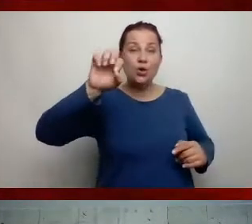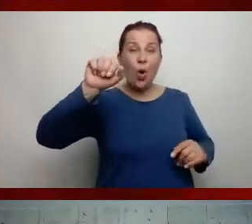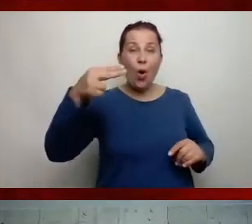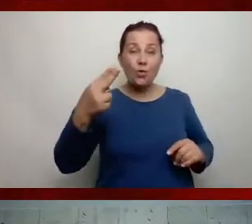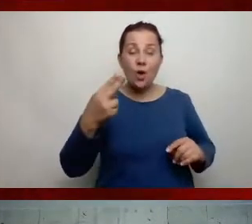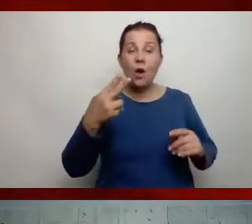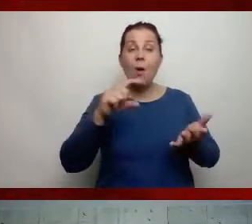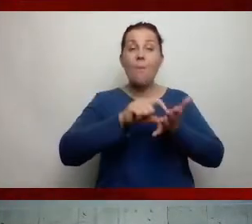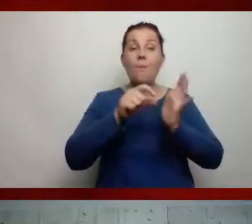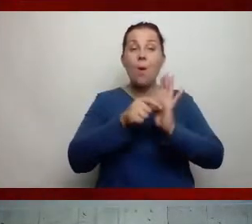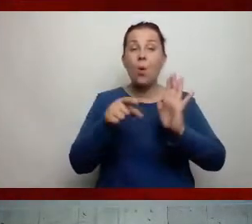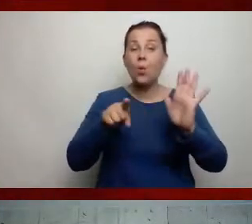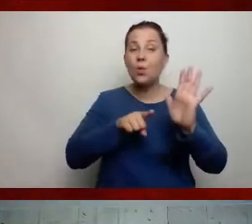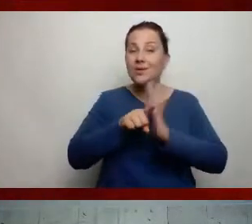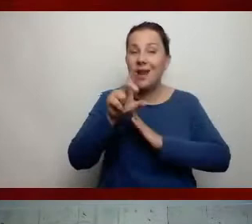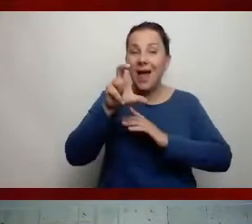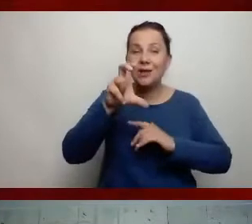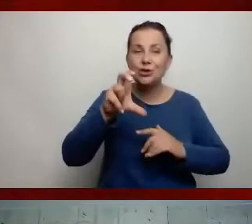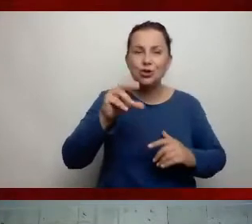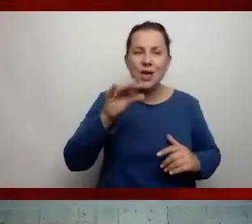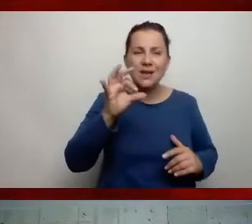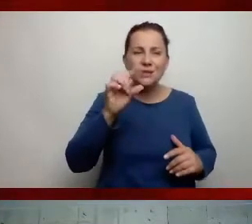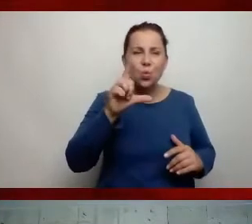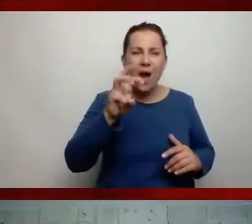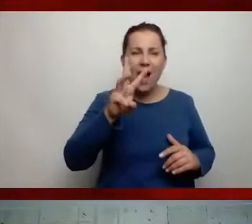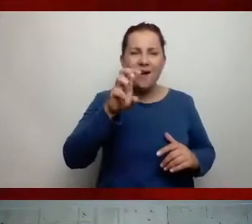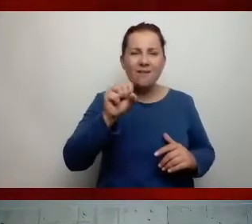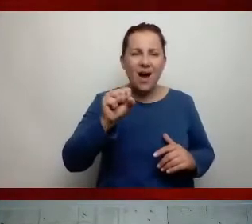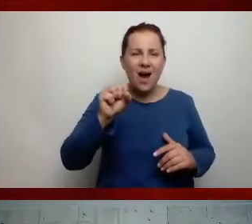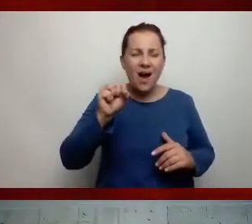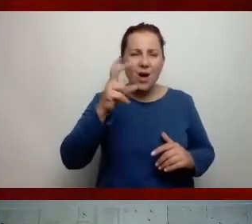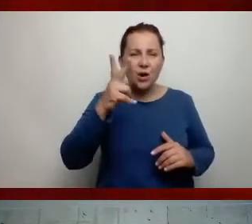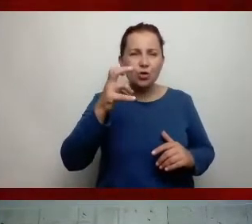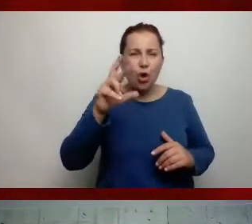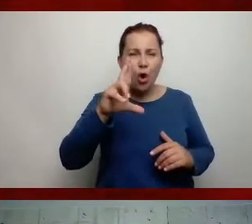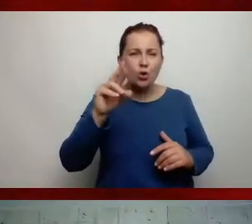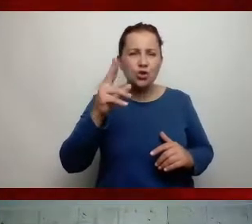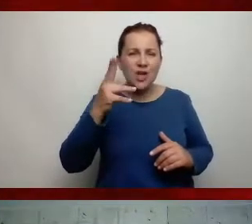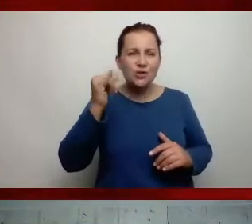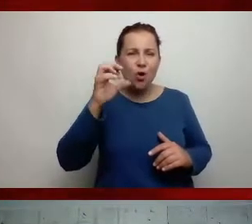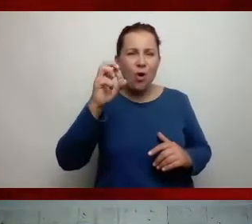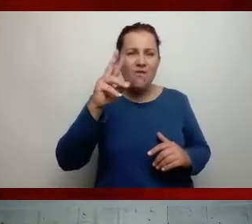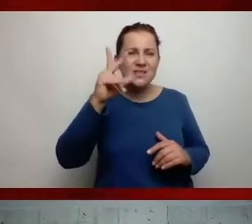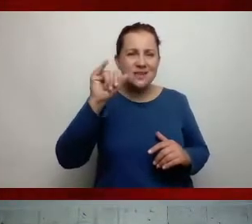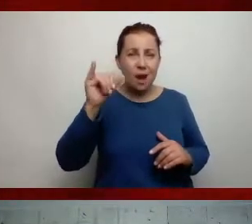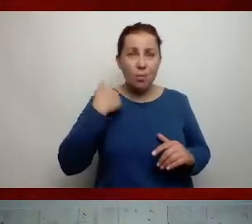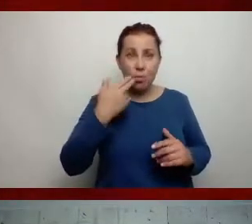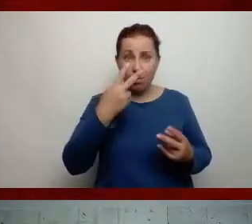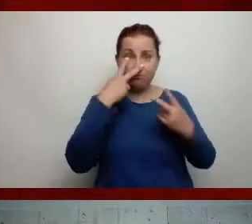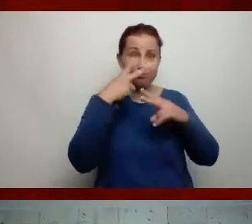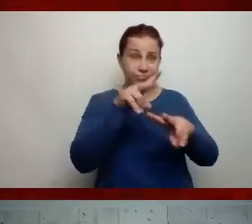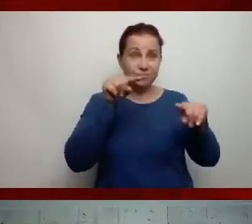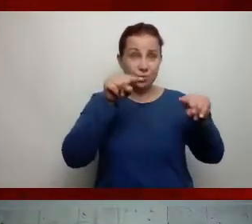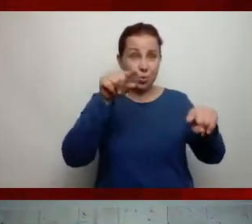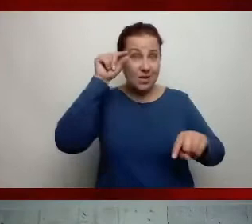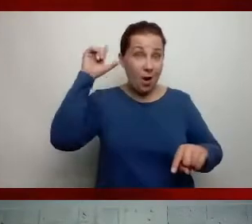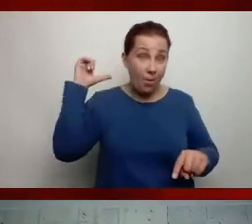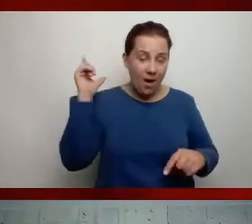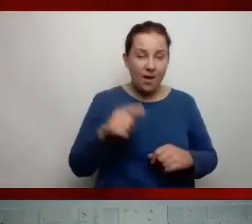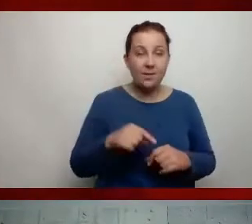Czesławy Oknińskiej-Korzeniowskiej, kiedy odwiedzała go w Zakopanem. Tutaj naprzeciwko